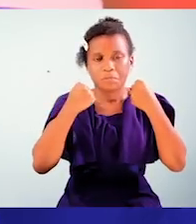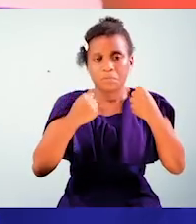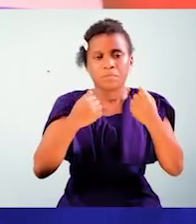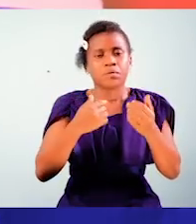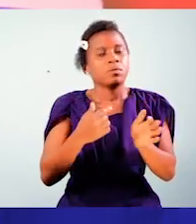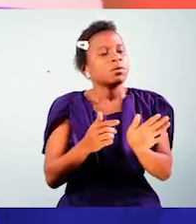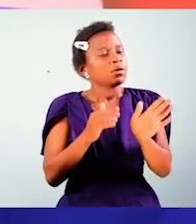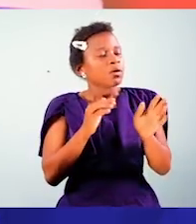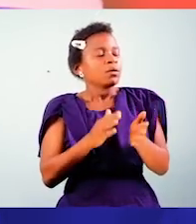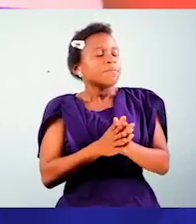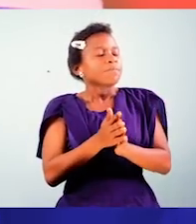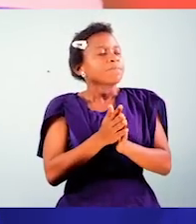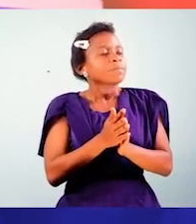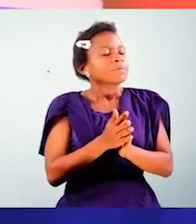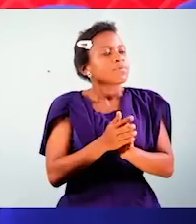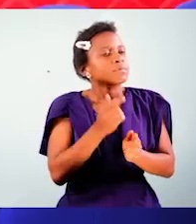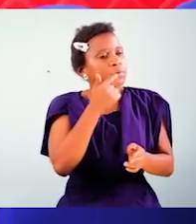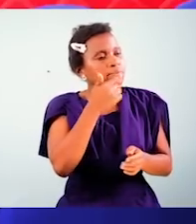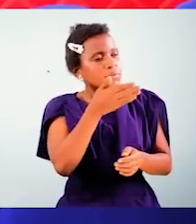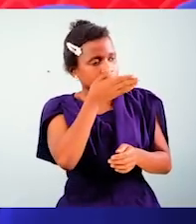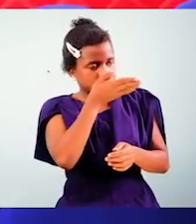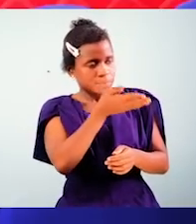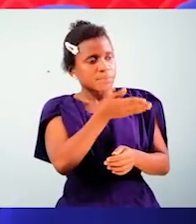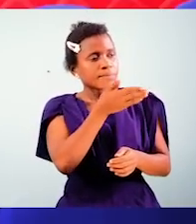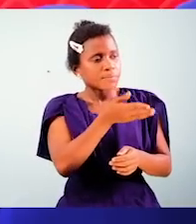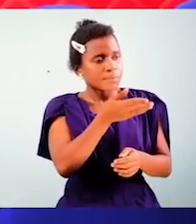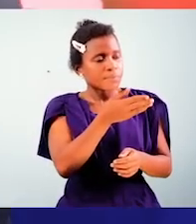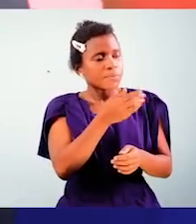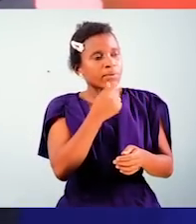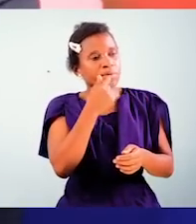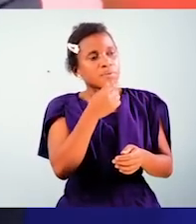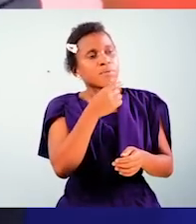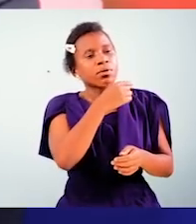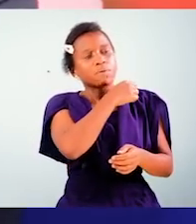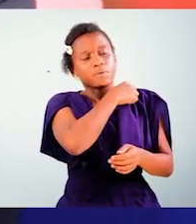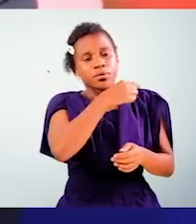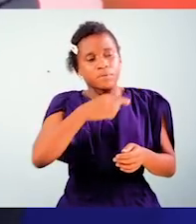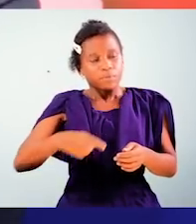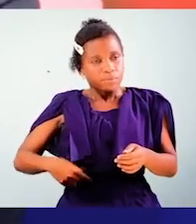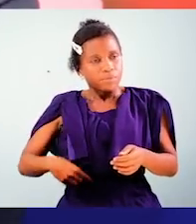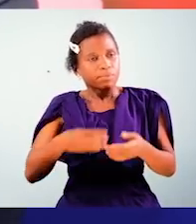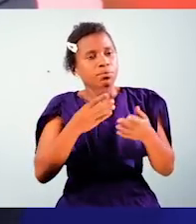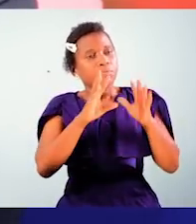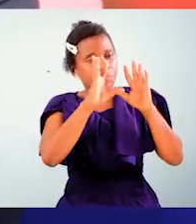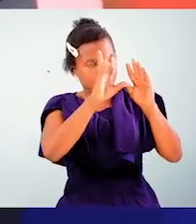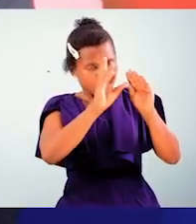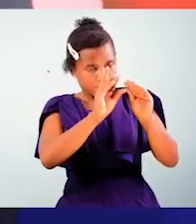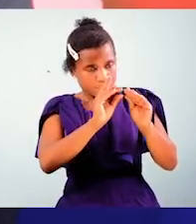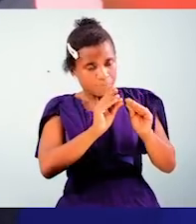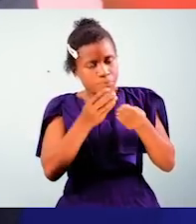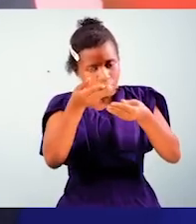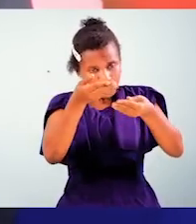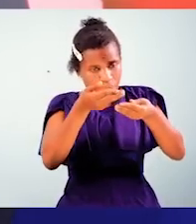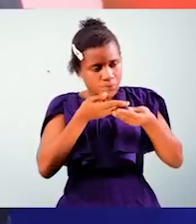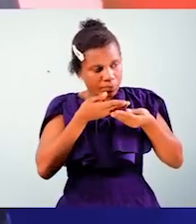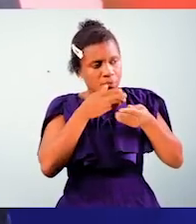hilo, wakili, na swali hili pia litaenda kwa Bante. Kile anachokisema Mheshimiwa Rais wakati anapokea ripoti,